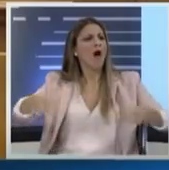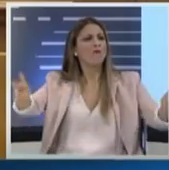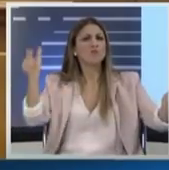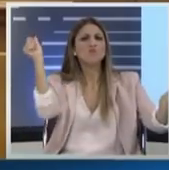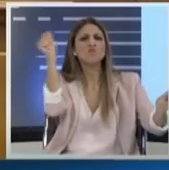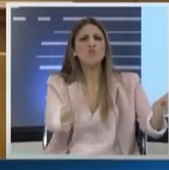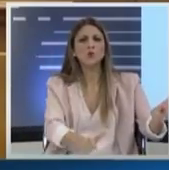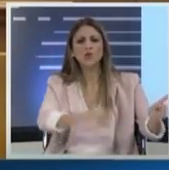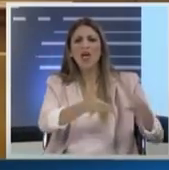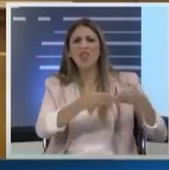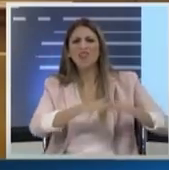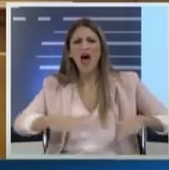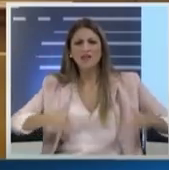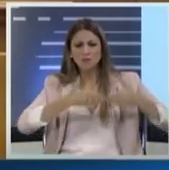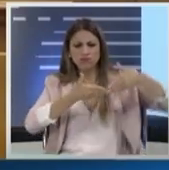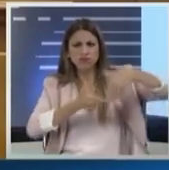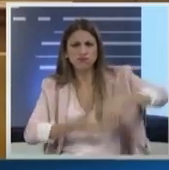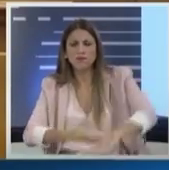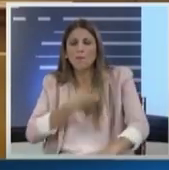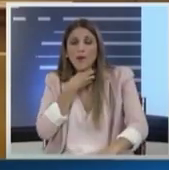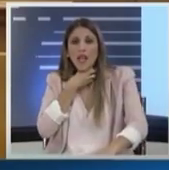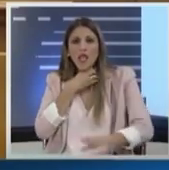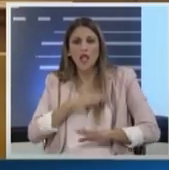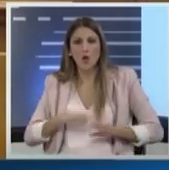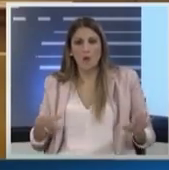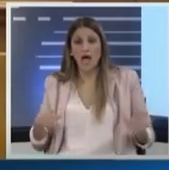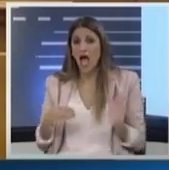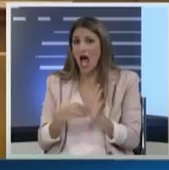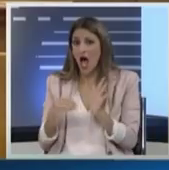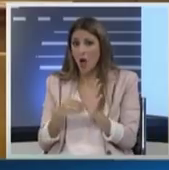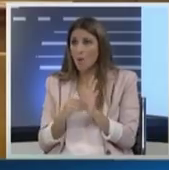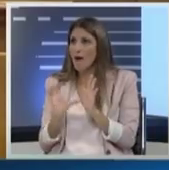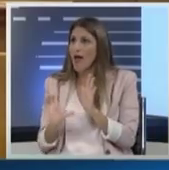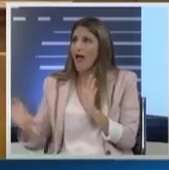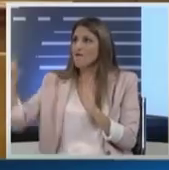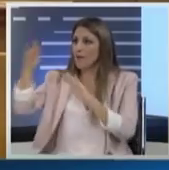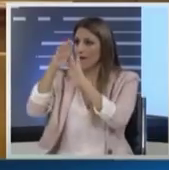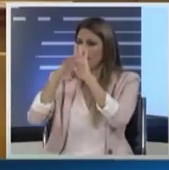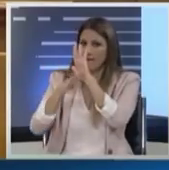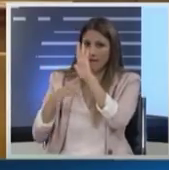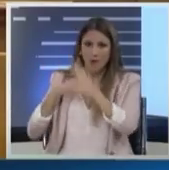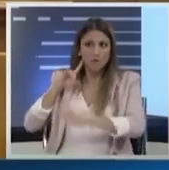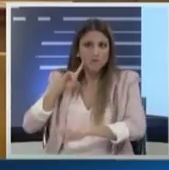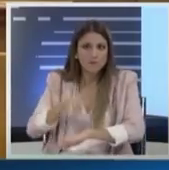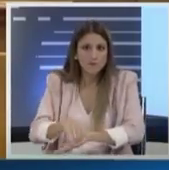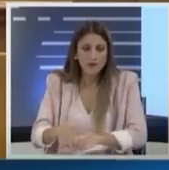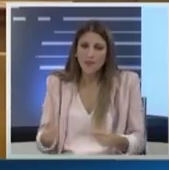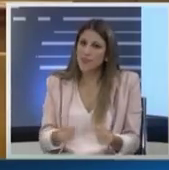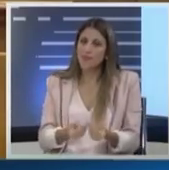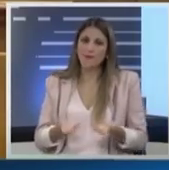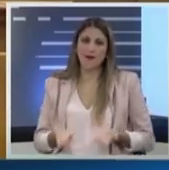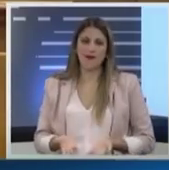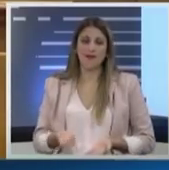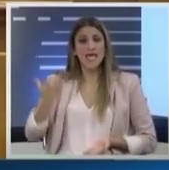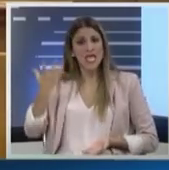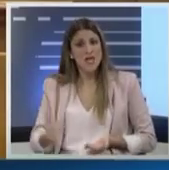Αιγαίο. Και αν καταστρατηγήσουμε κάθε διάταξη του διεθνούς δικαίου. Εγώ όμως θα ήθελα να σας ρωτήσω, κύριε Μητσοτάκη,